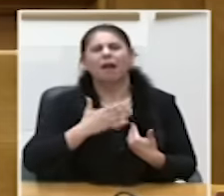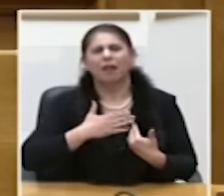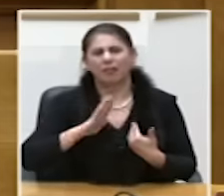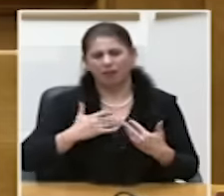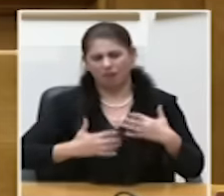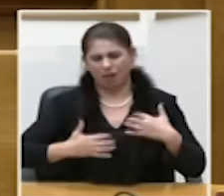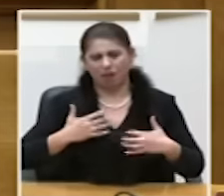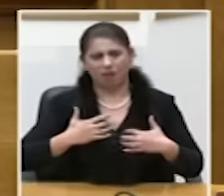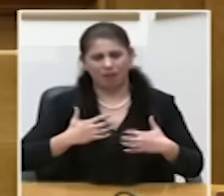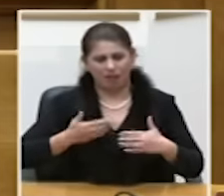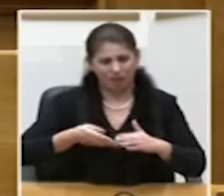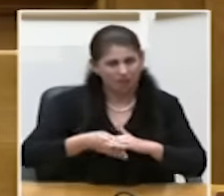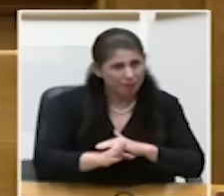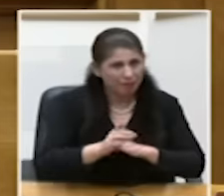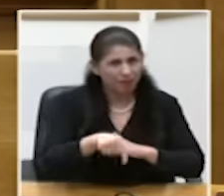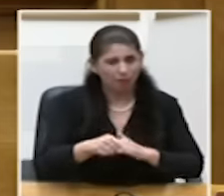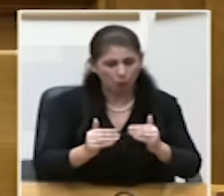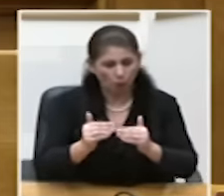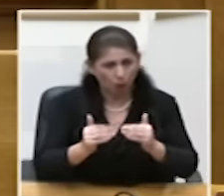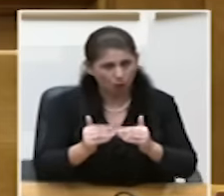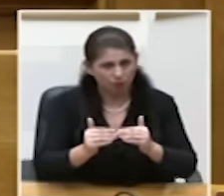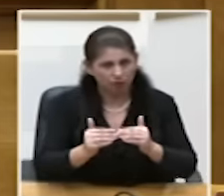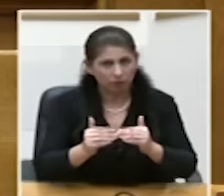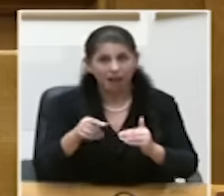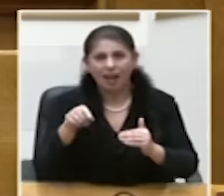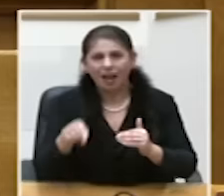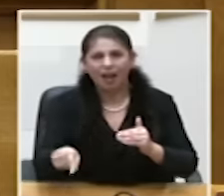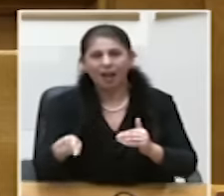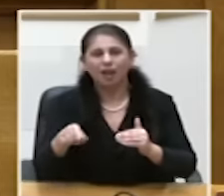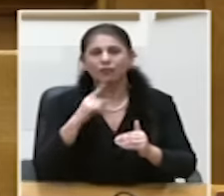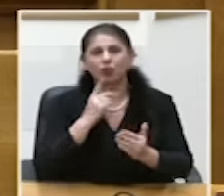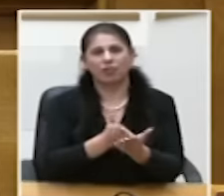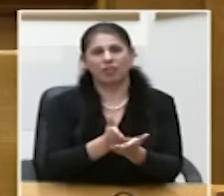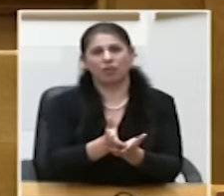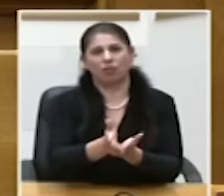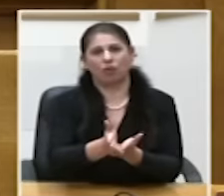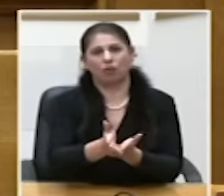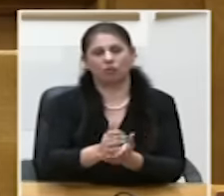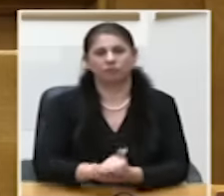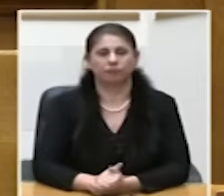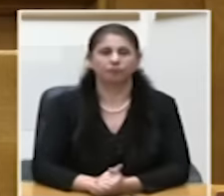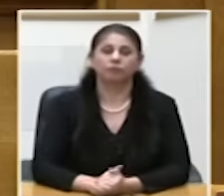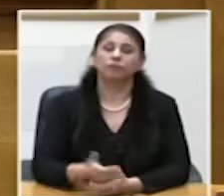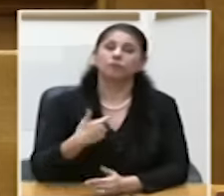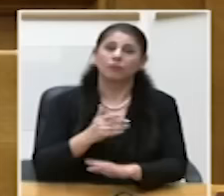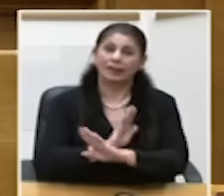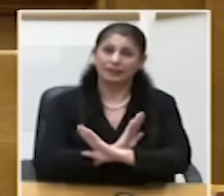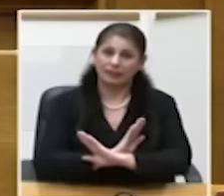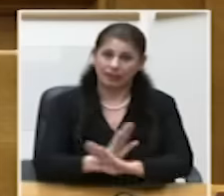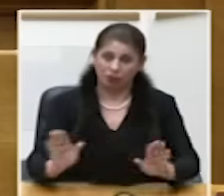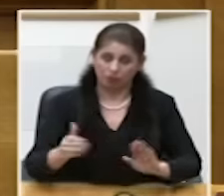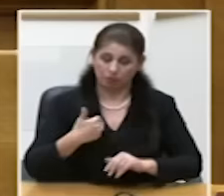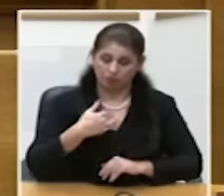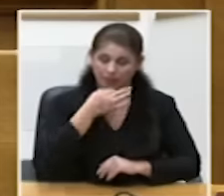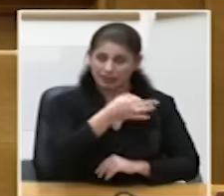το αν θα περάσουμε το συγκεκριμένο όριο. Αυτό είναι όμως το δίκαιο. Κλείνοντας, εμείς θα σας πούμε για